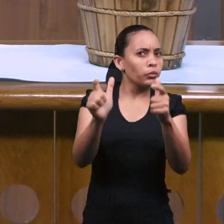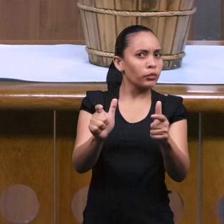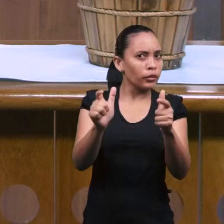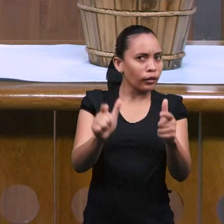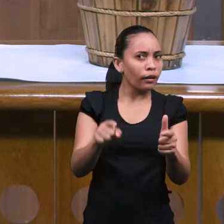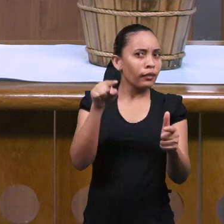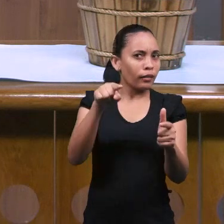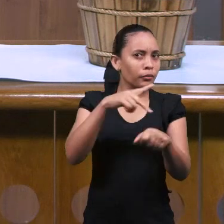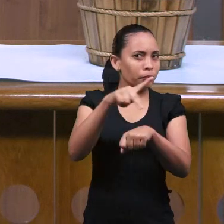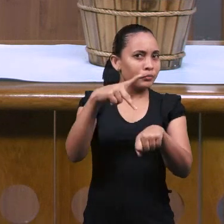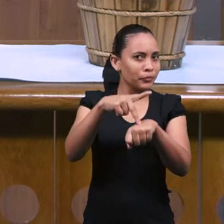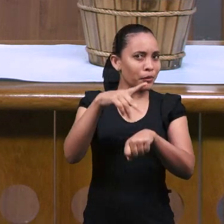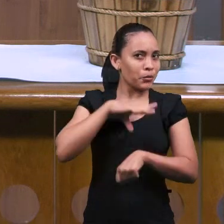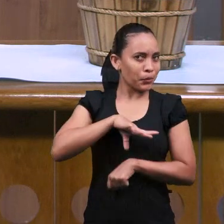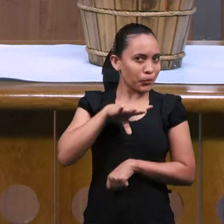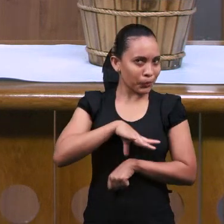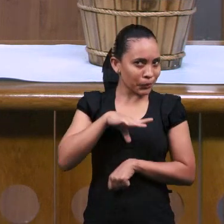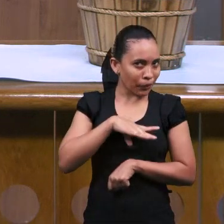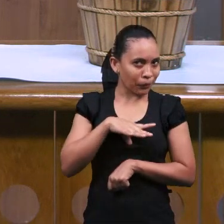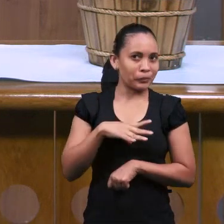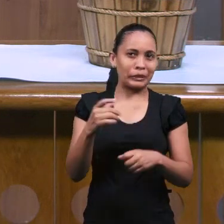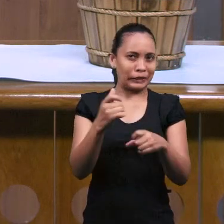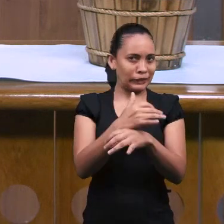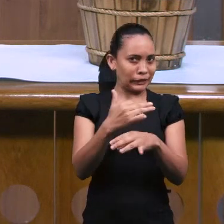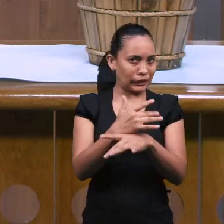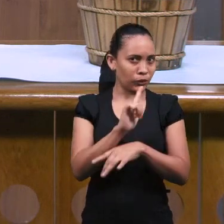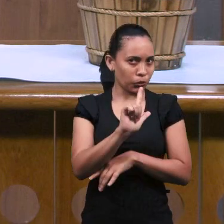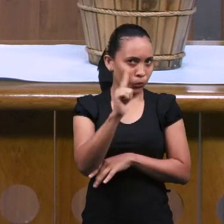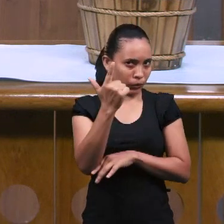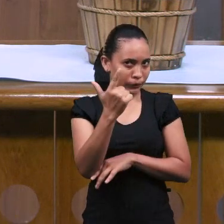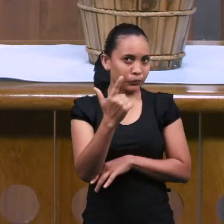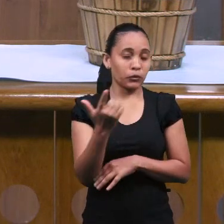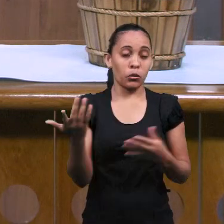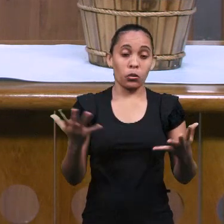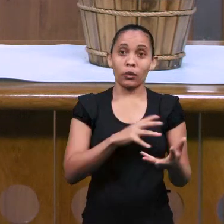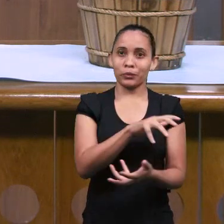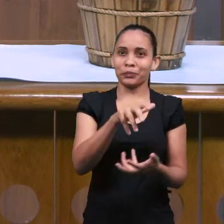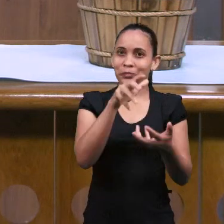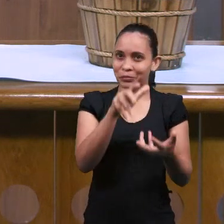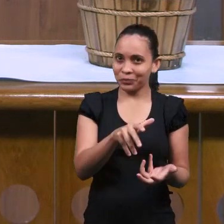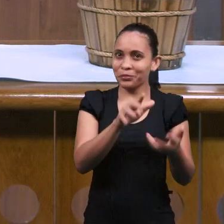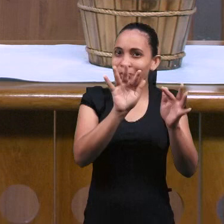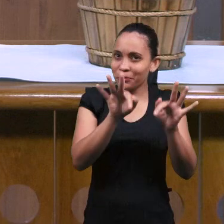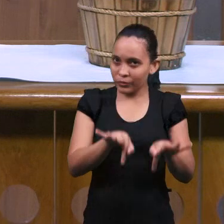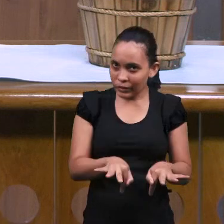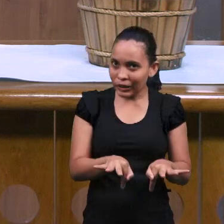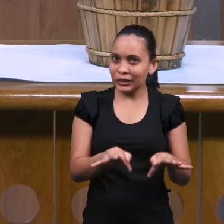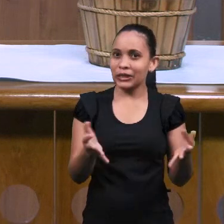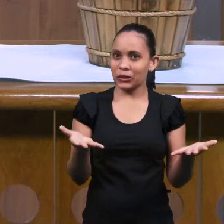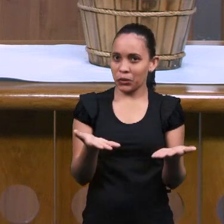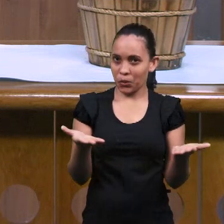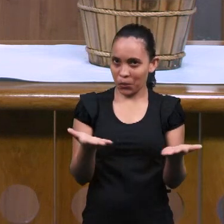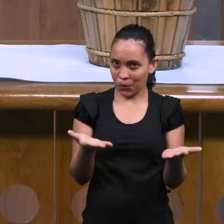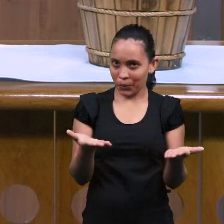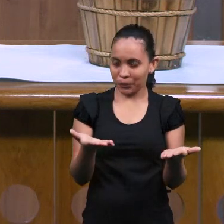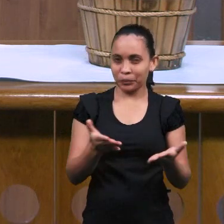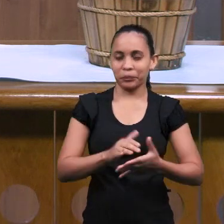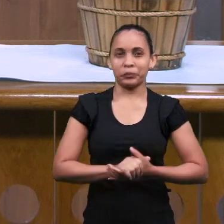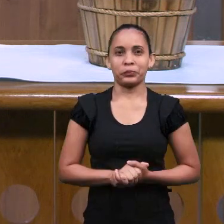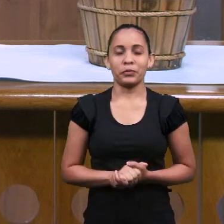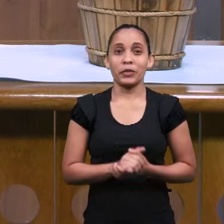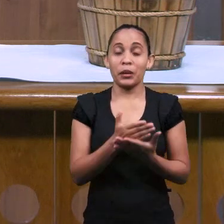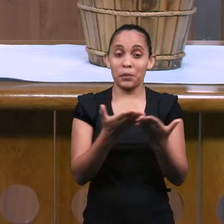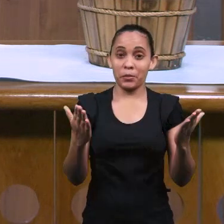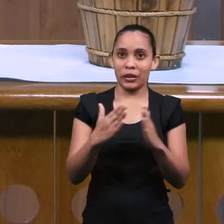Udivelas, au Portugal. Voilà, c'est corrigé. Bon, maintenant, nous allons rompre ici la chaîne